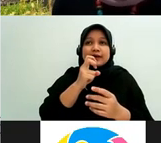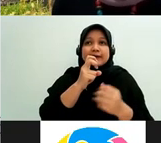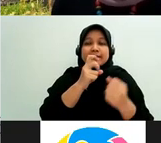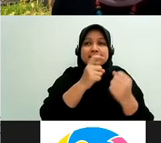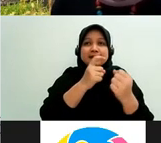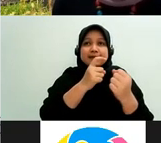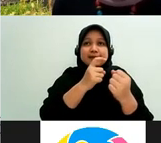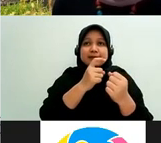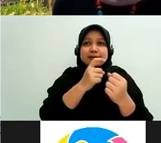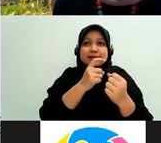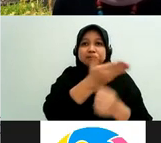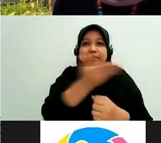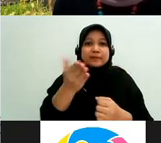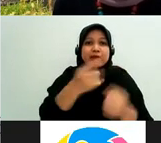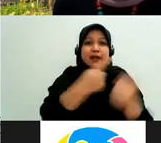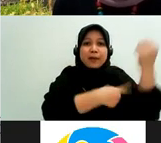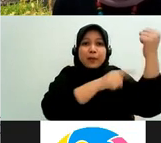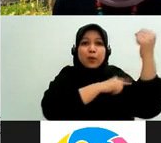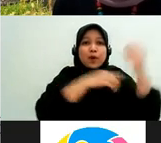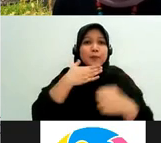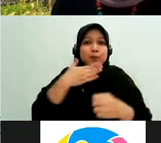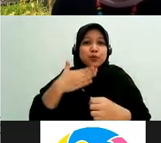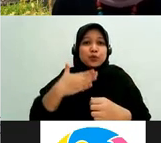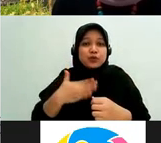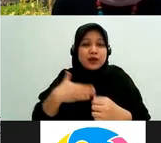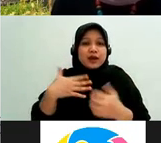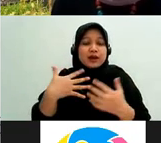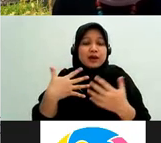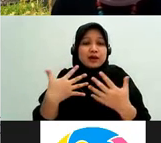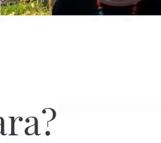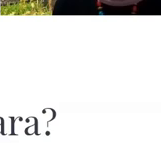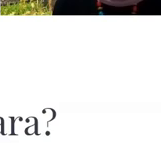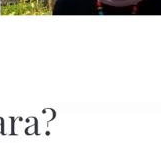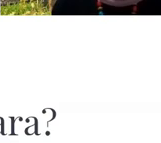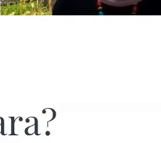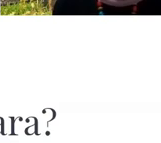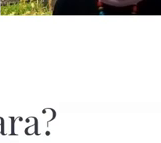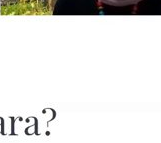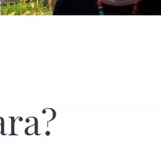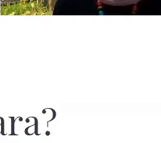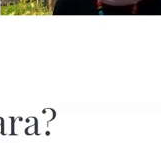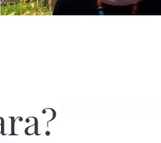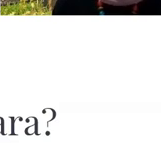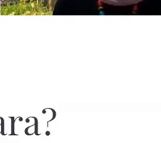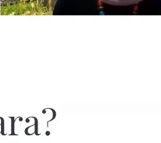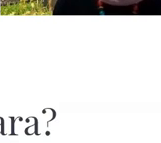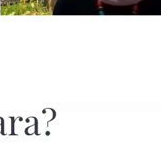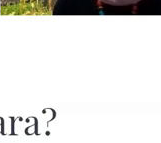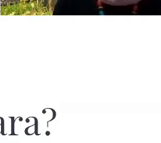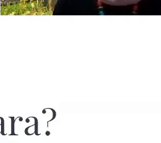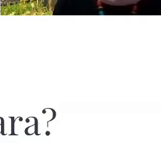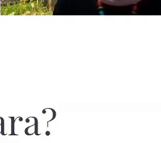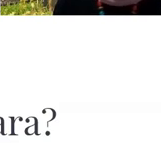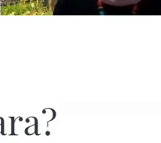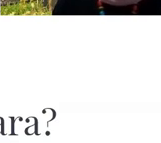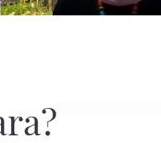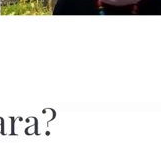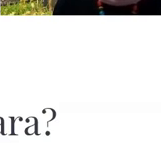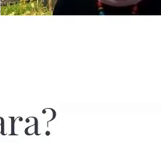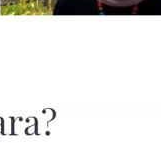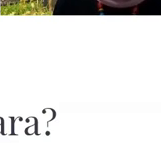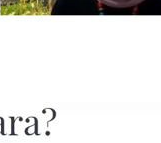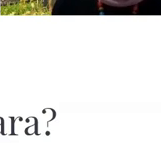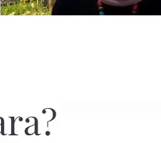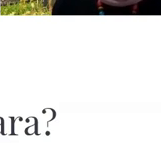membingkai sebuah liputan difabel berhadapan dengan hukum untuk mencapai tujuan yang ketiga tadi ya yang pada akhirnya menghasilkan perubahan yang